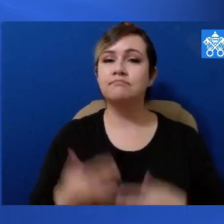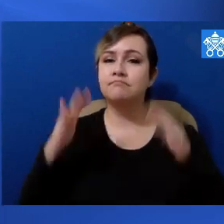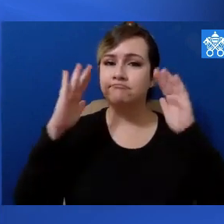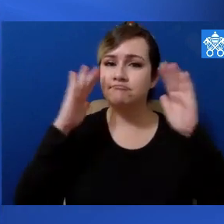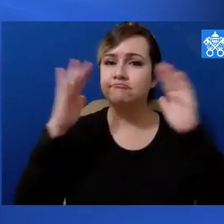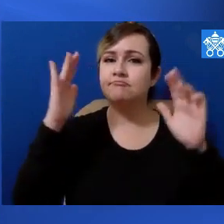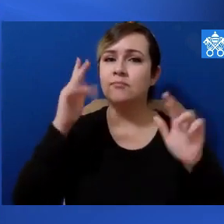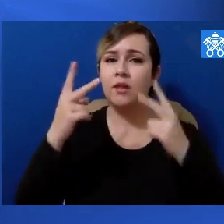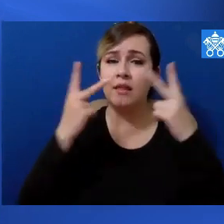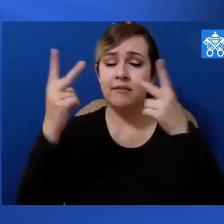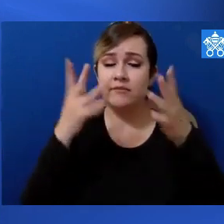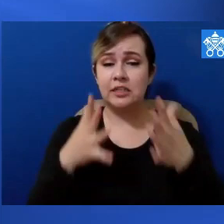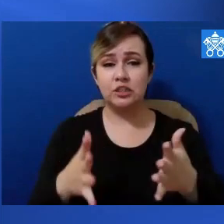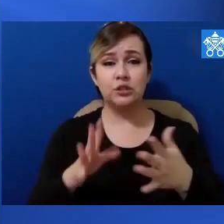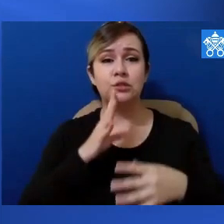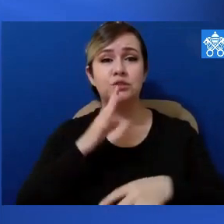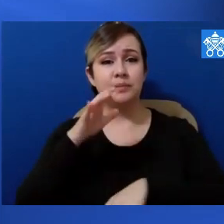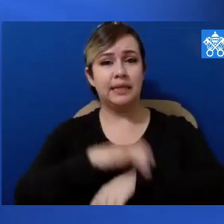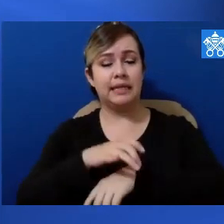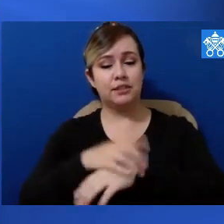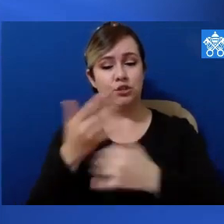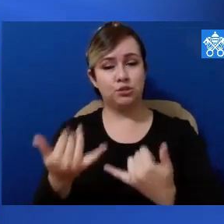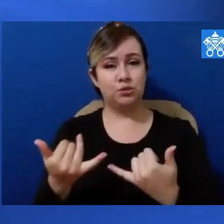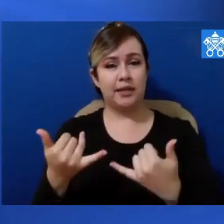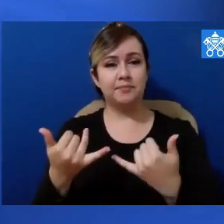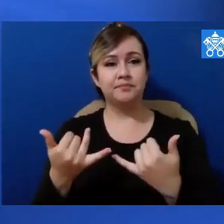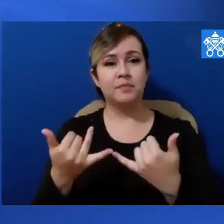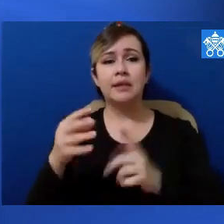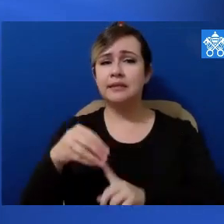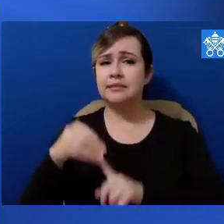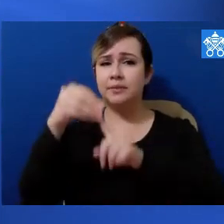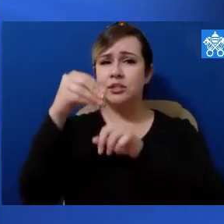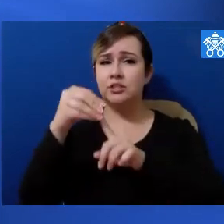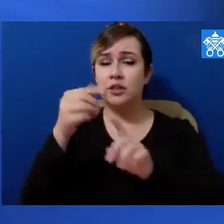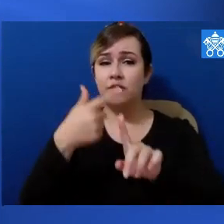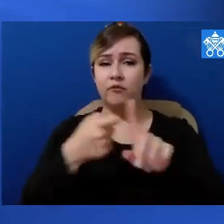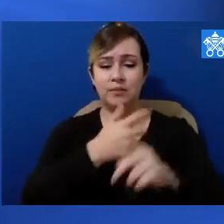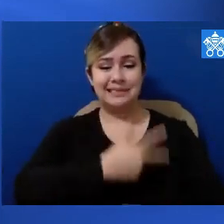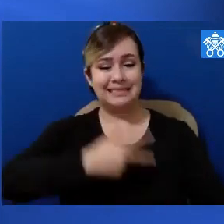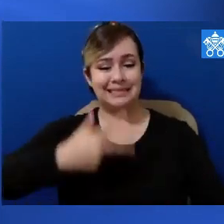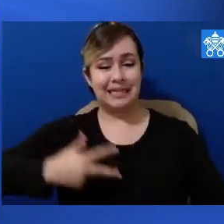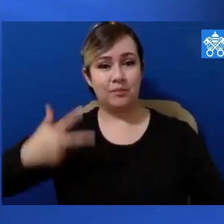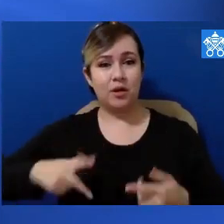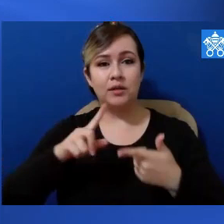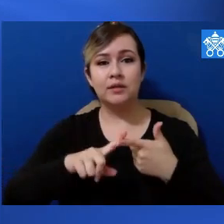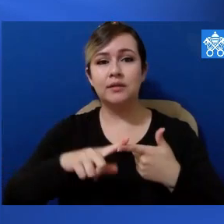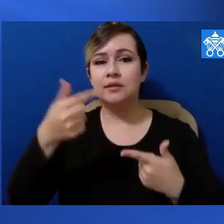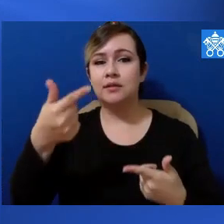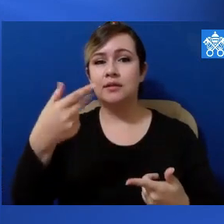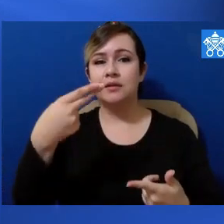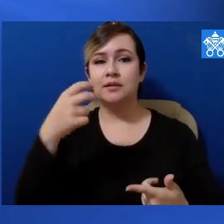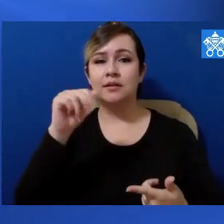I greet the English-speaking pilgrims taking part in today's audience, especially those from Denmark,